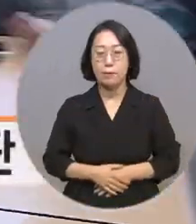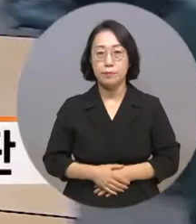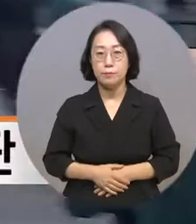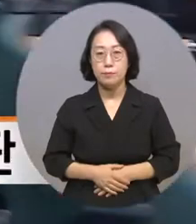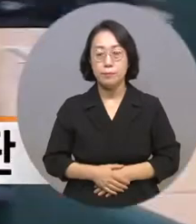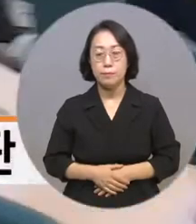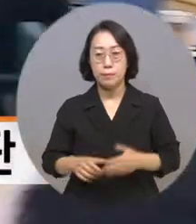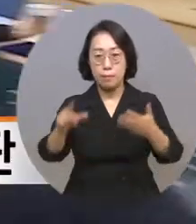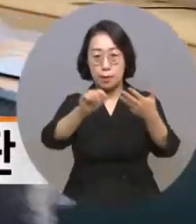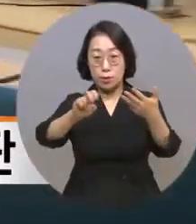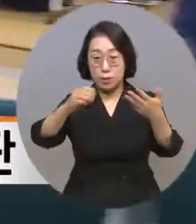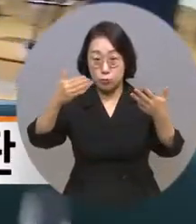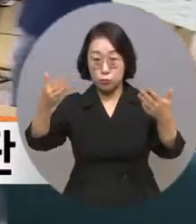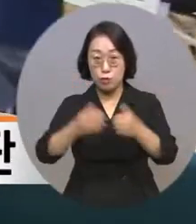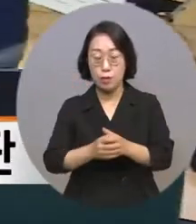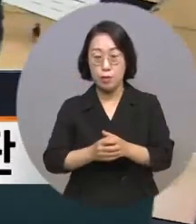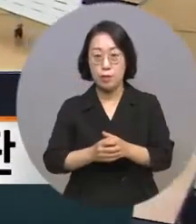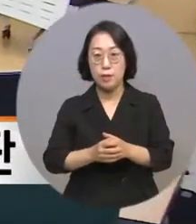지난 8월 29일